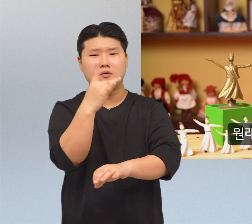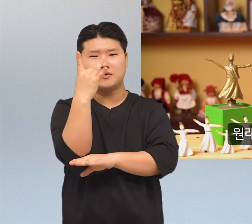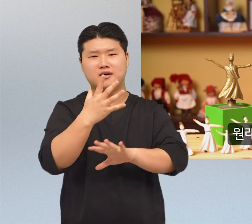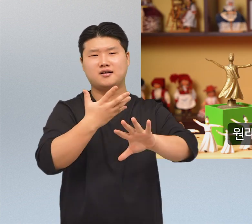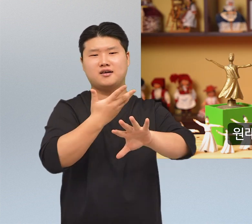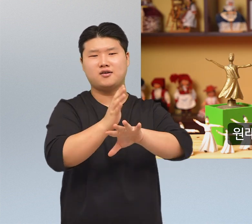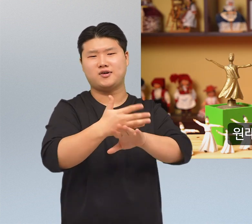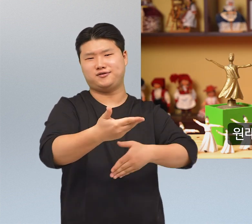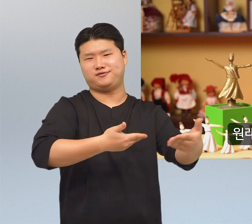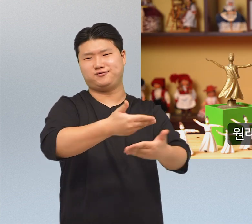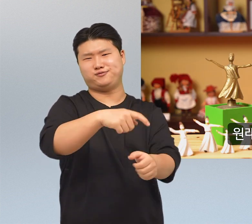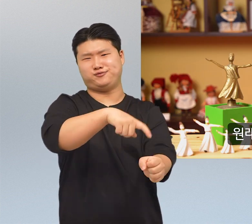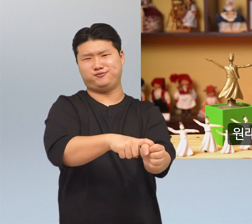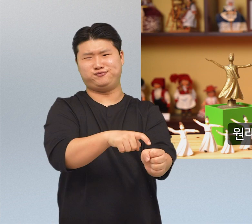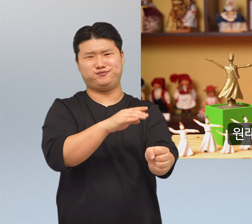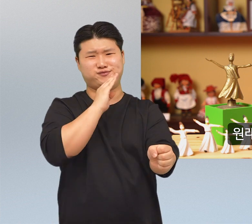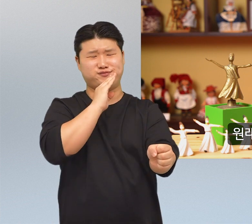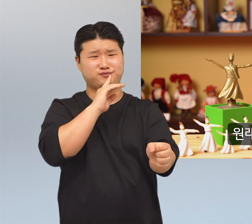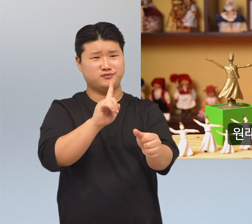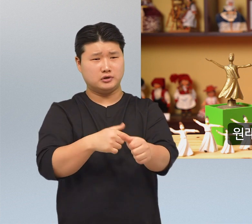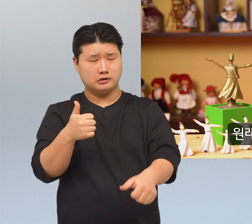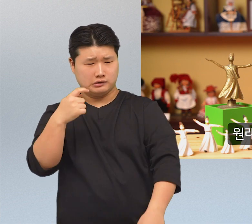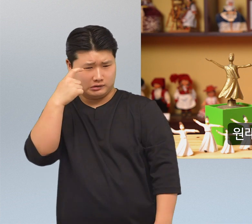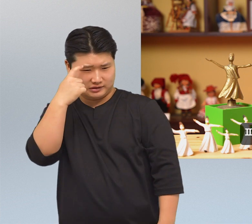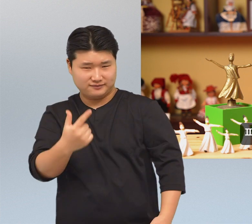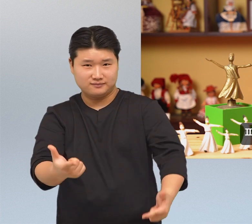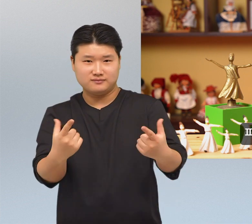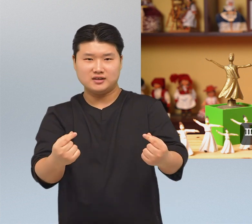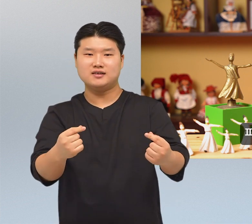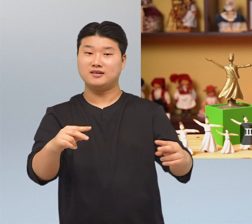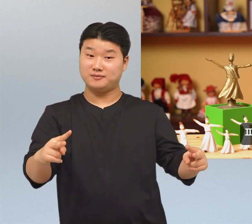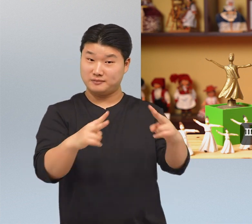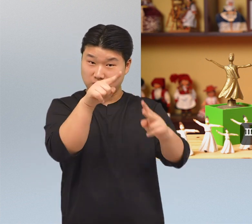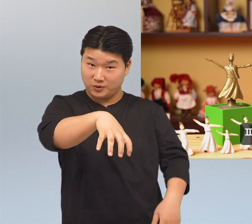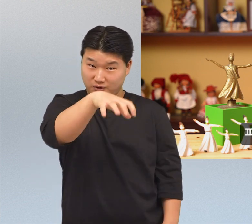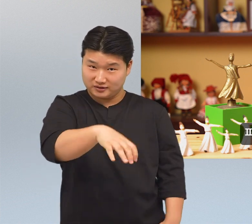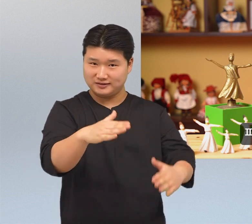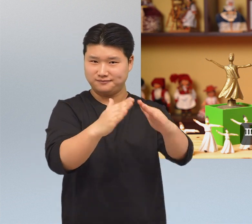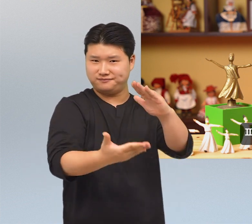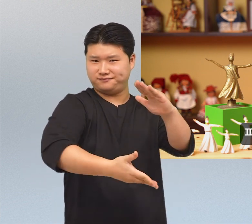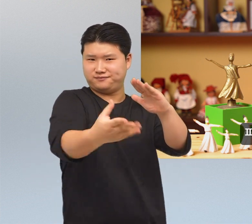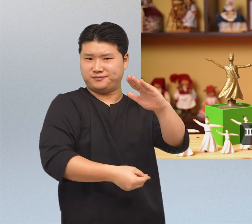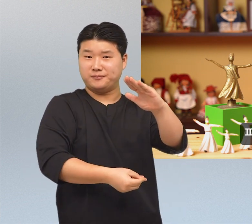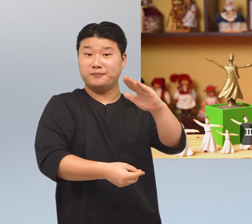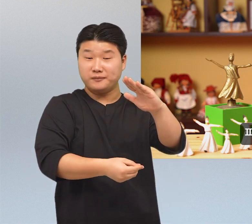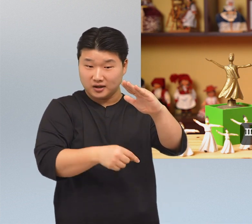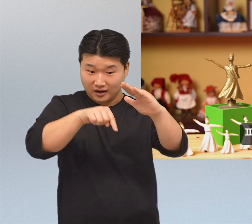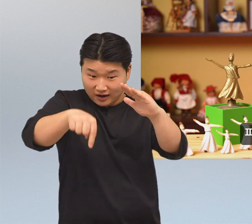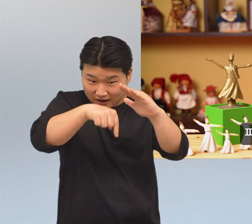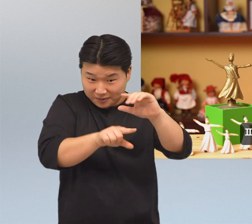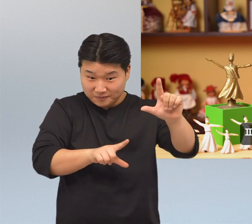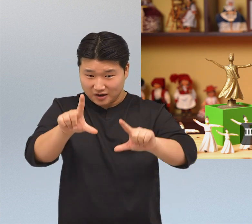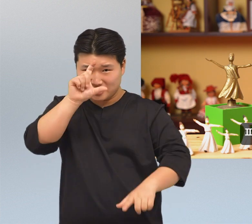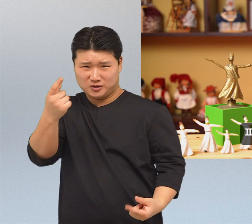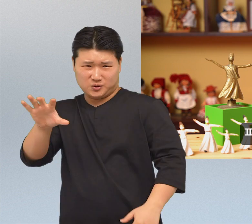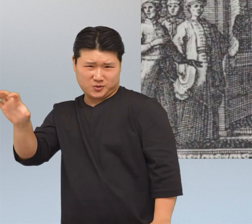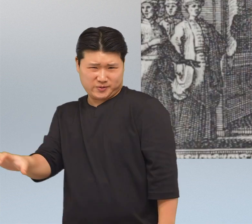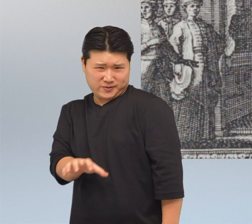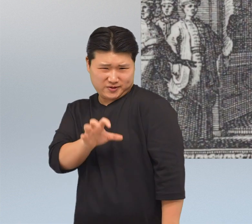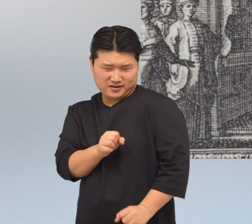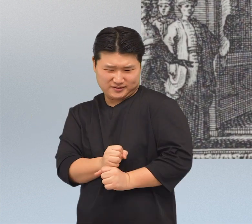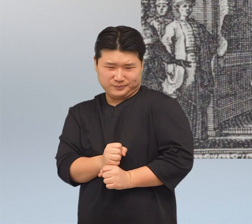원래의 외교적 목적을 이루지 못한 슐레이만 아아는 파리에 집을 빌려 오스만 스타일로 꾸민